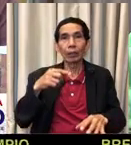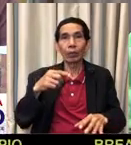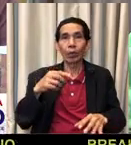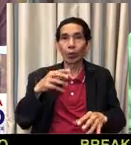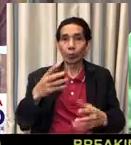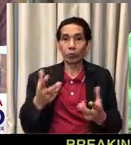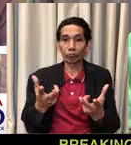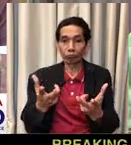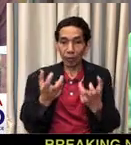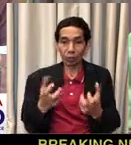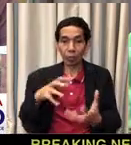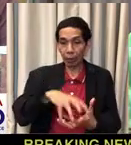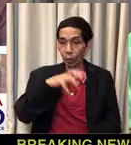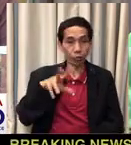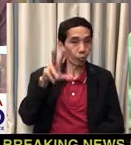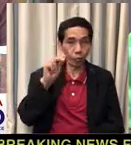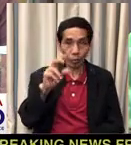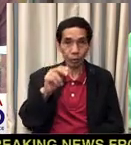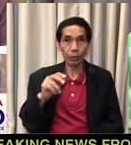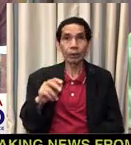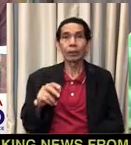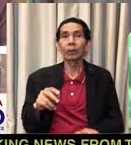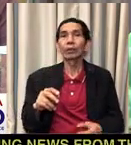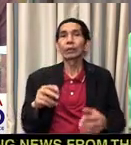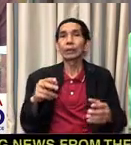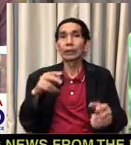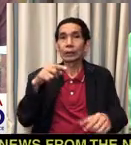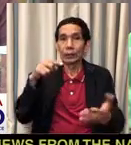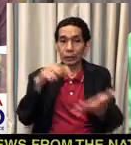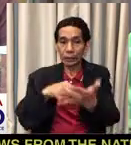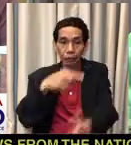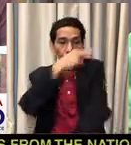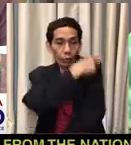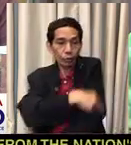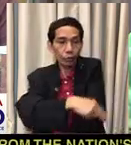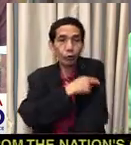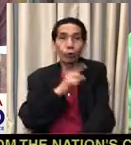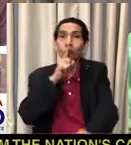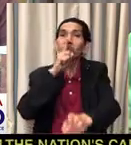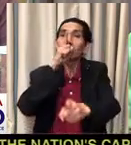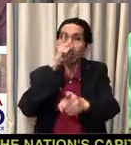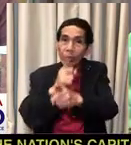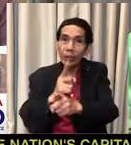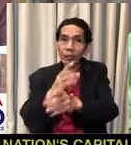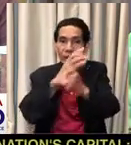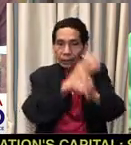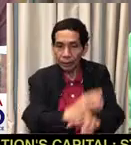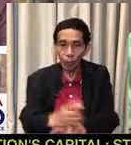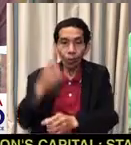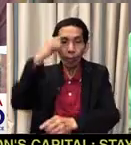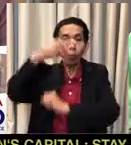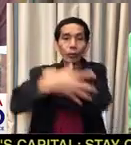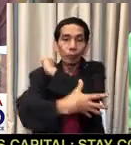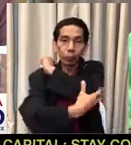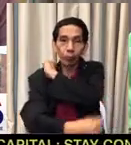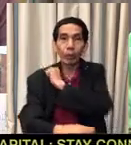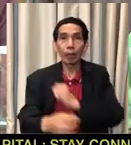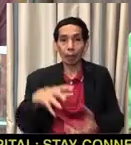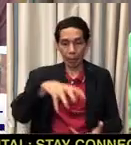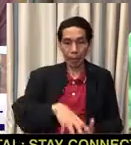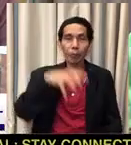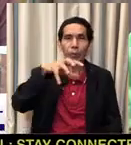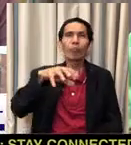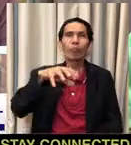pinagkakaitan natin yung mayaman. Hindi. Ito yung tipo ng ospital na tunay, nakakalinga sa mahirap, pero ang